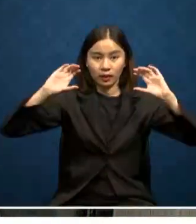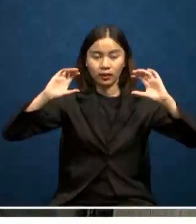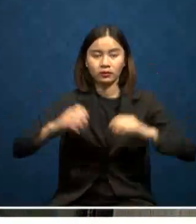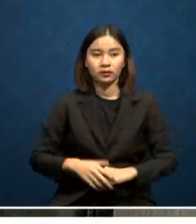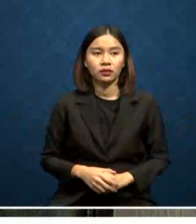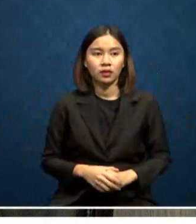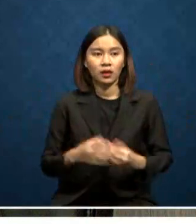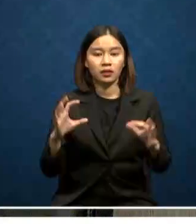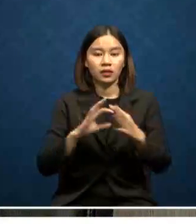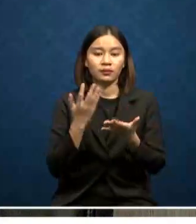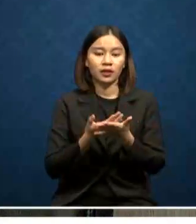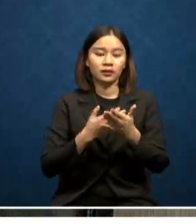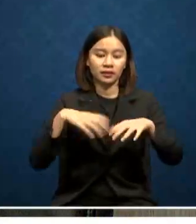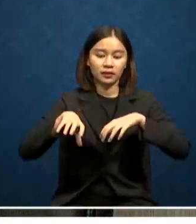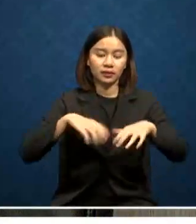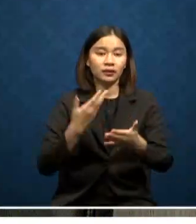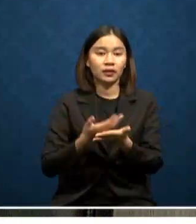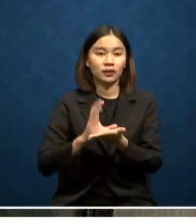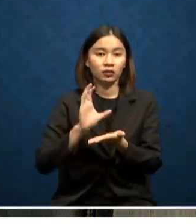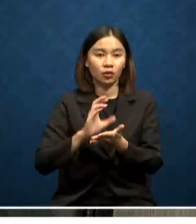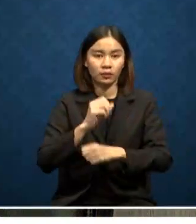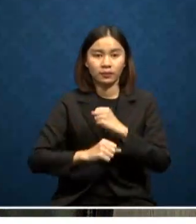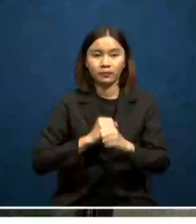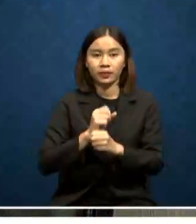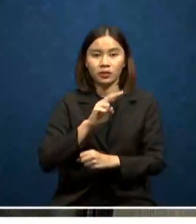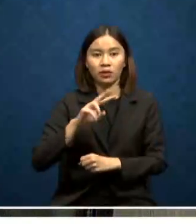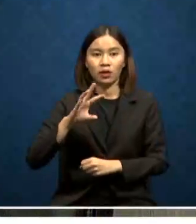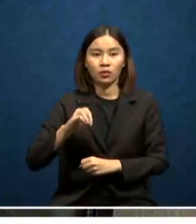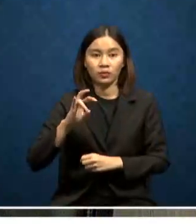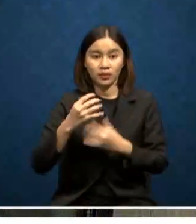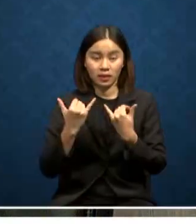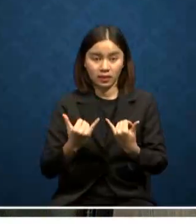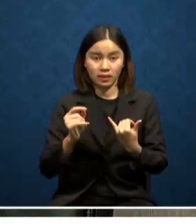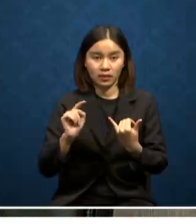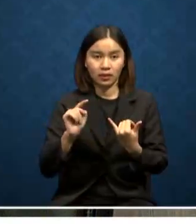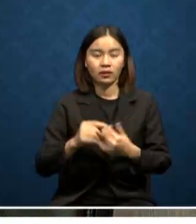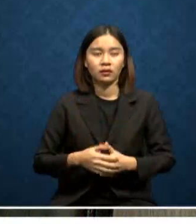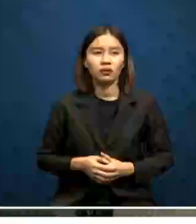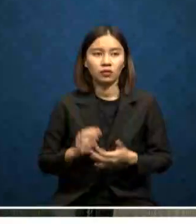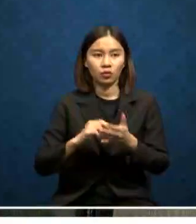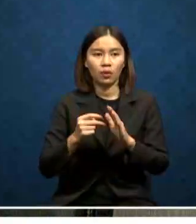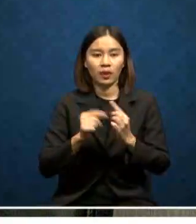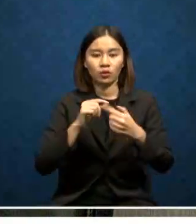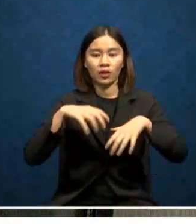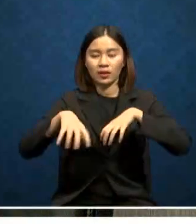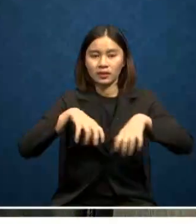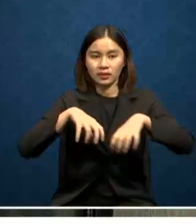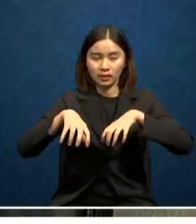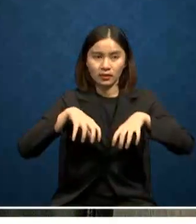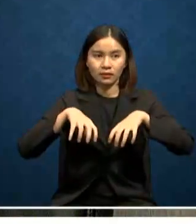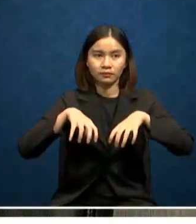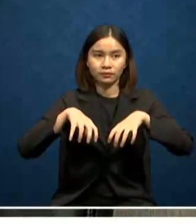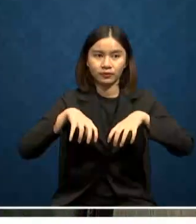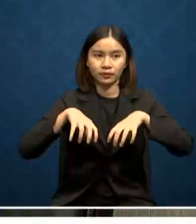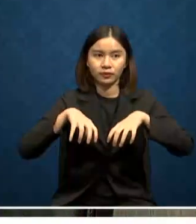รื่องการจัดสรรงบประมาณปี2567นี้ก็ต้องถือว่าเป็นการจัดสรรค่อนข้างที่